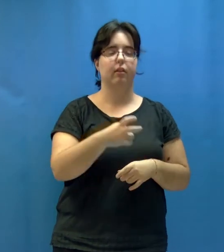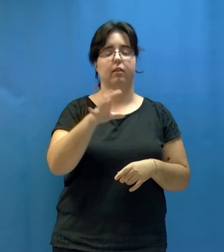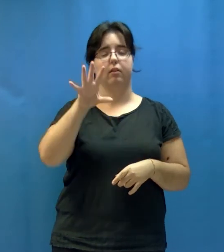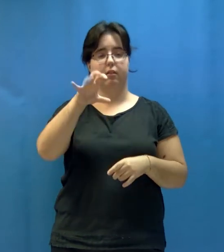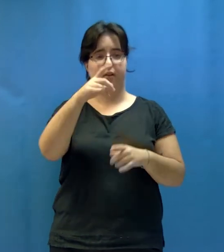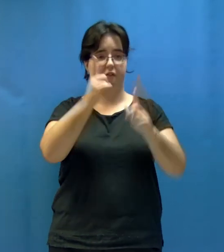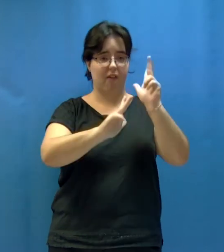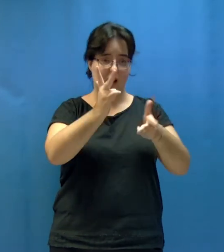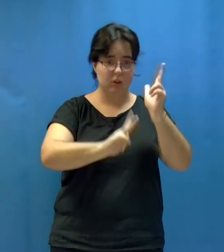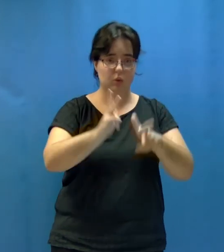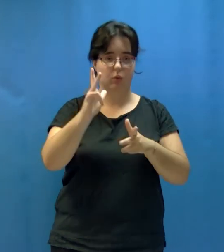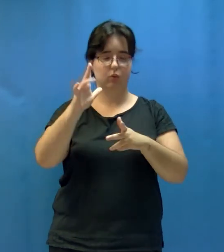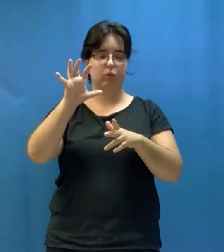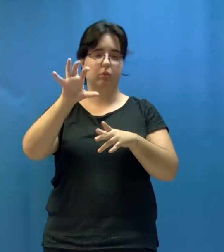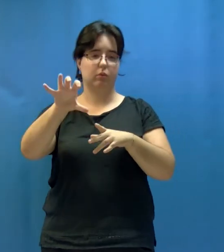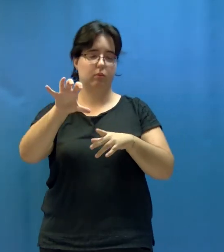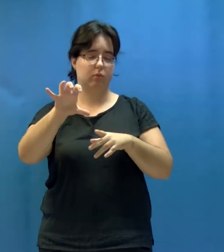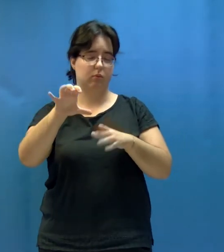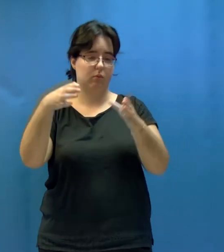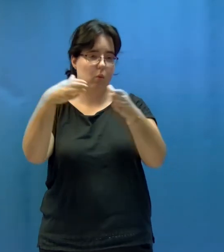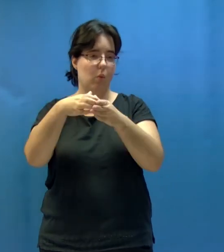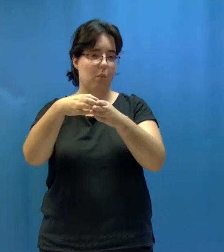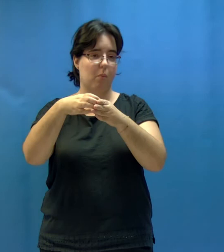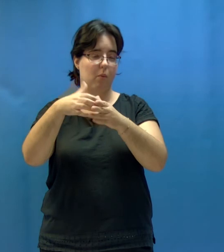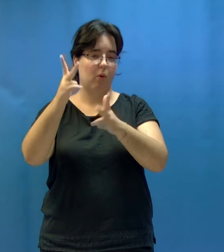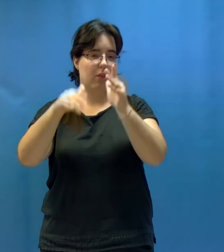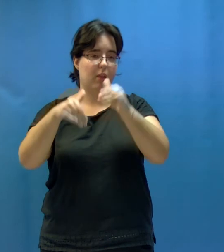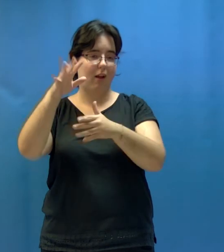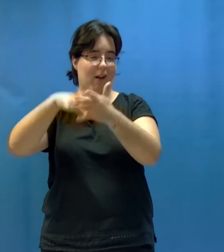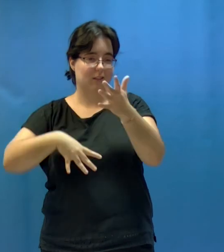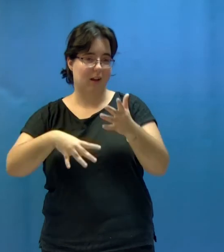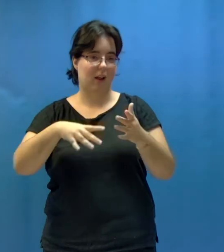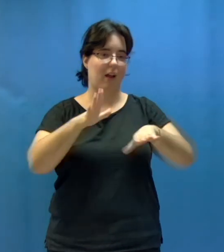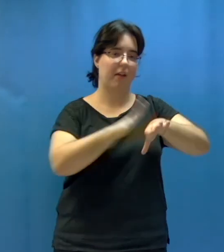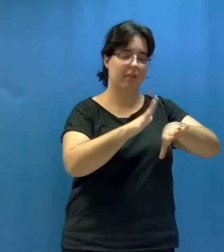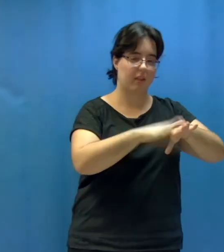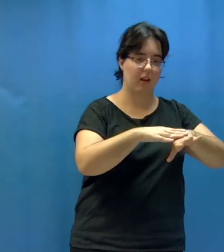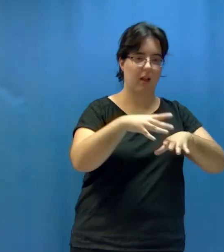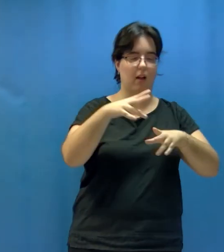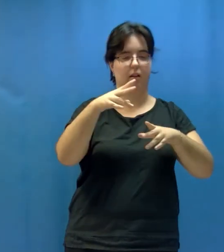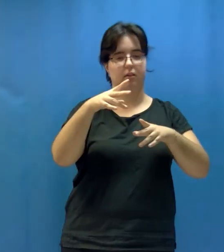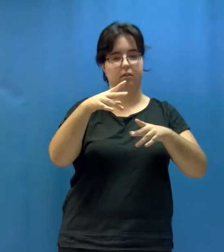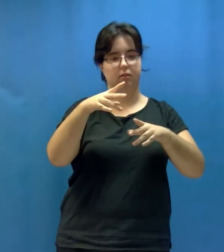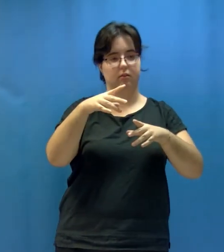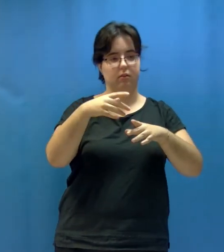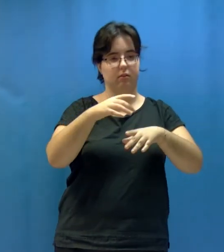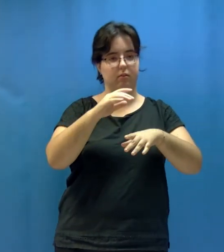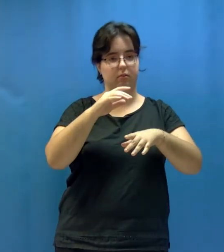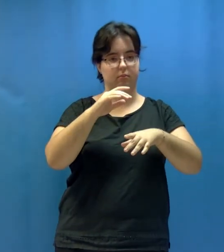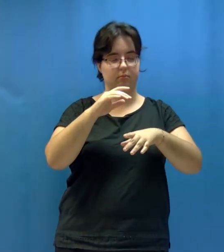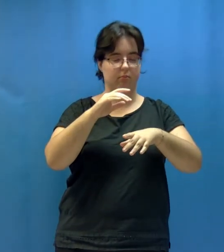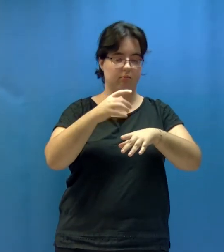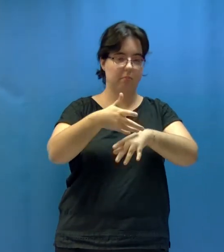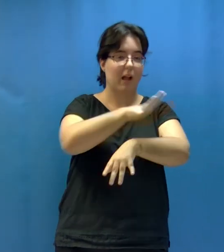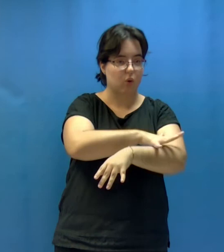Demòcrata Europeu Català, estava Esquerra Republicana, Més Mallorca, Gero Avall, En Marea, el